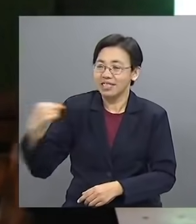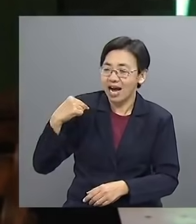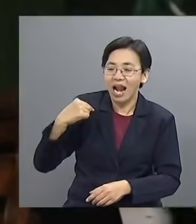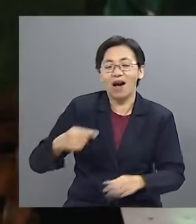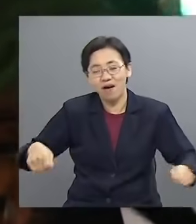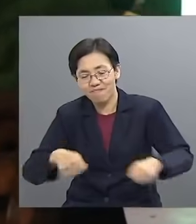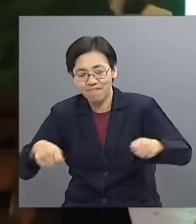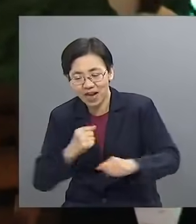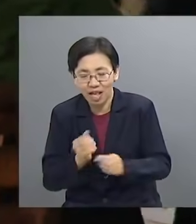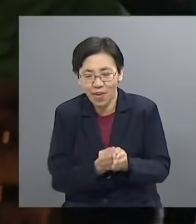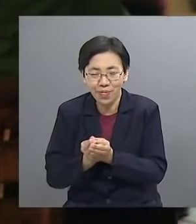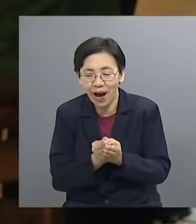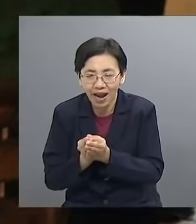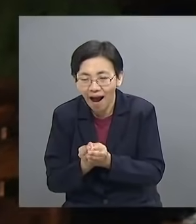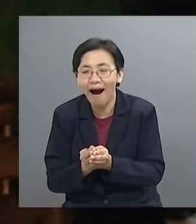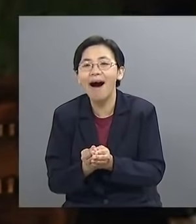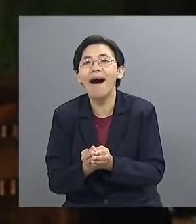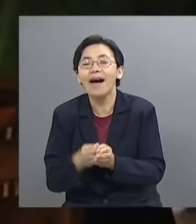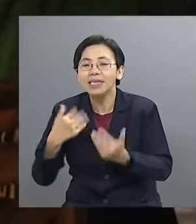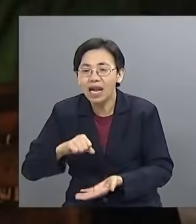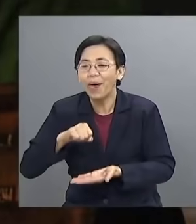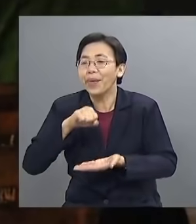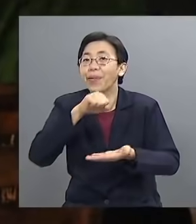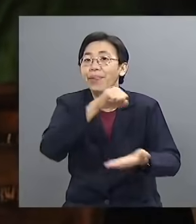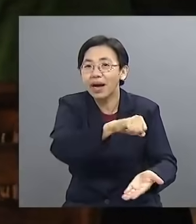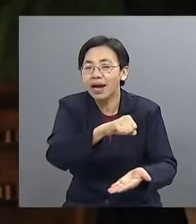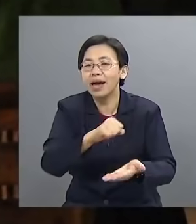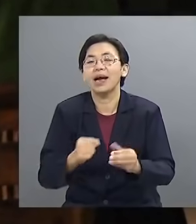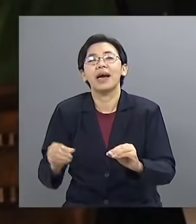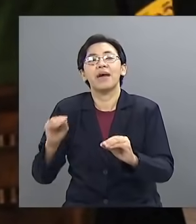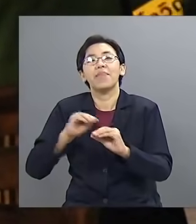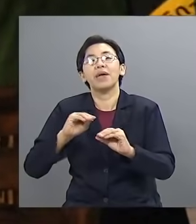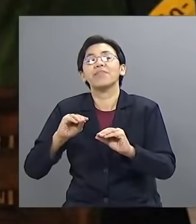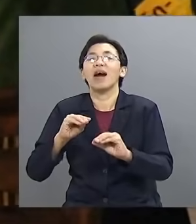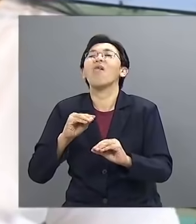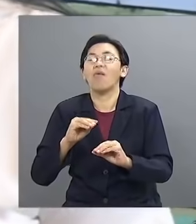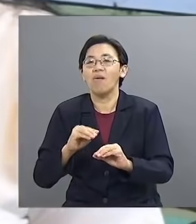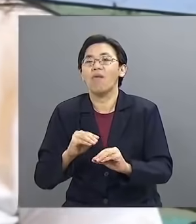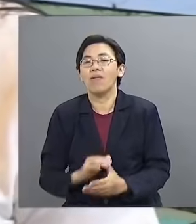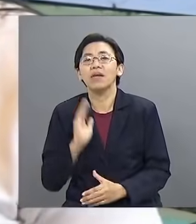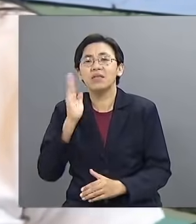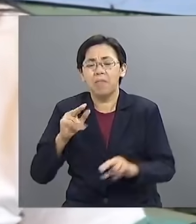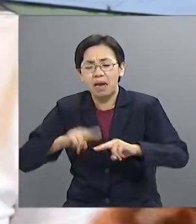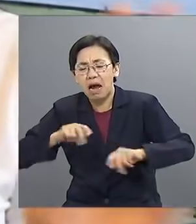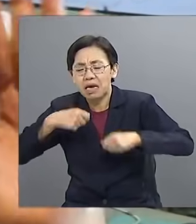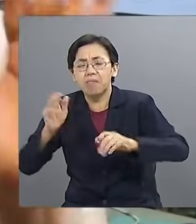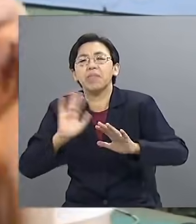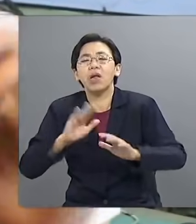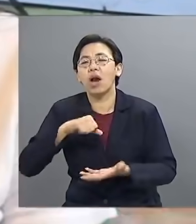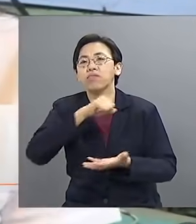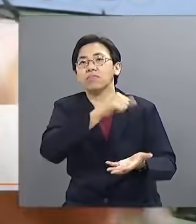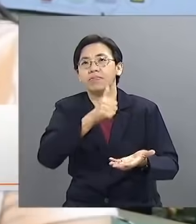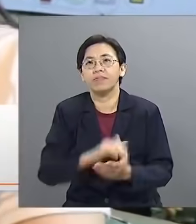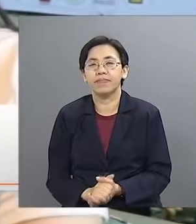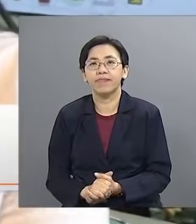ะดวกมาทานที่ร้านก็เป็นการเพิ่มช่องทางการขายในช่วงโควิด -19 นี้ค่ะ ถ้าเวลาปกติที่จะเปิดตั้งแต่